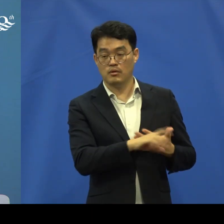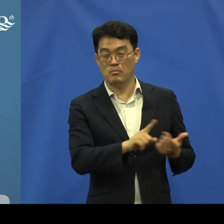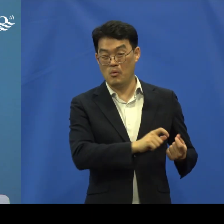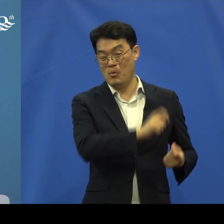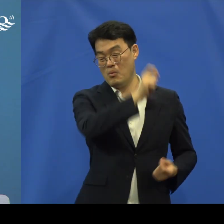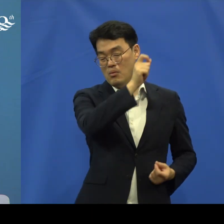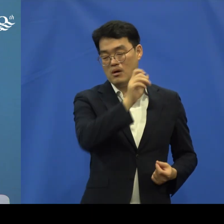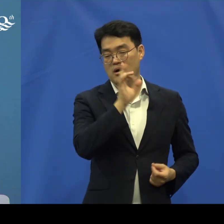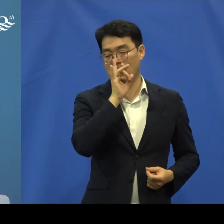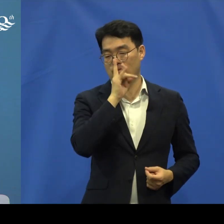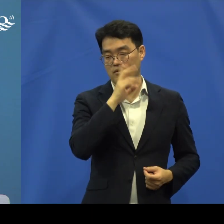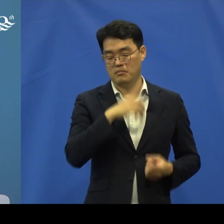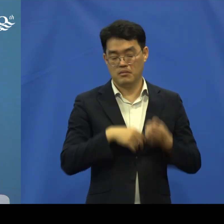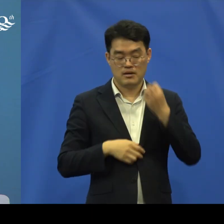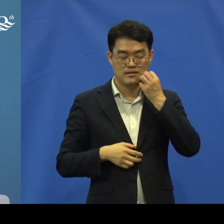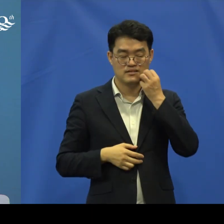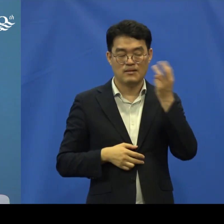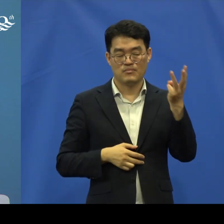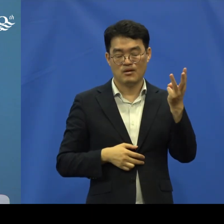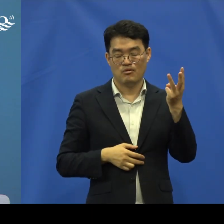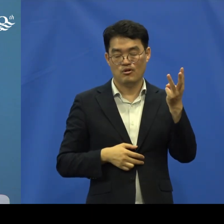1년 가는 경우도 많지 않아요.